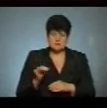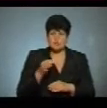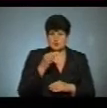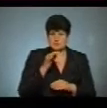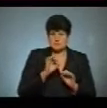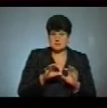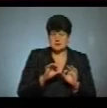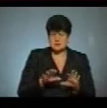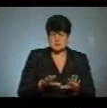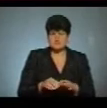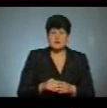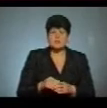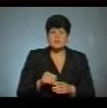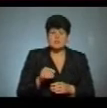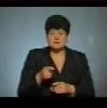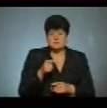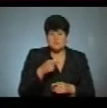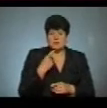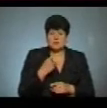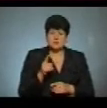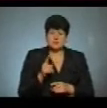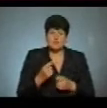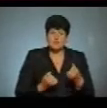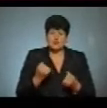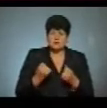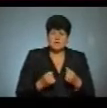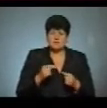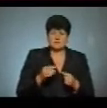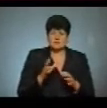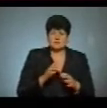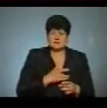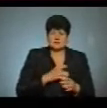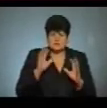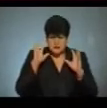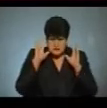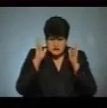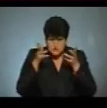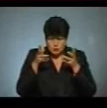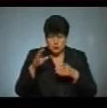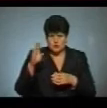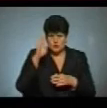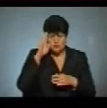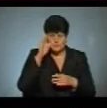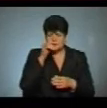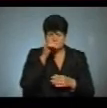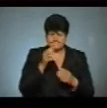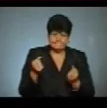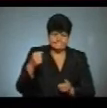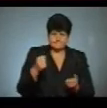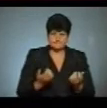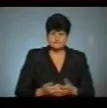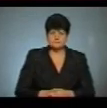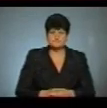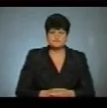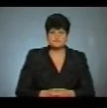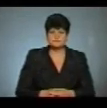поліції області Катерина Василига. За її словами, у водія авто під час руху трапився інсульт. Чоловік не впорався із керуванням.